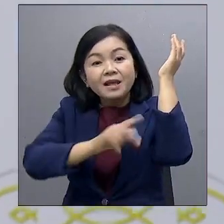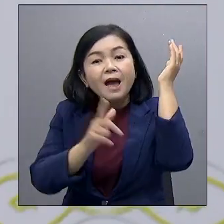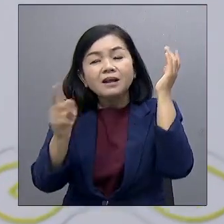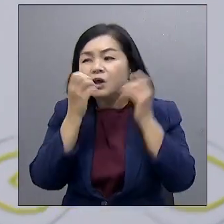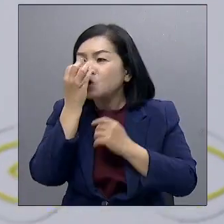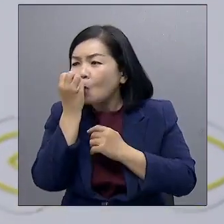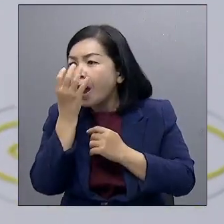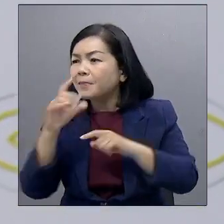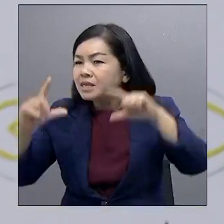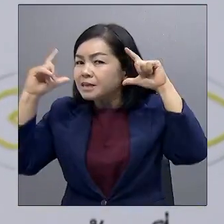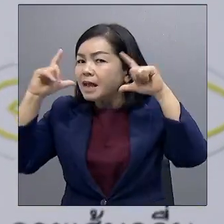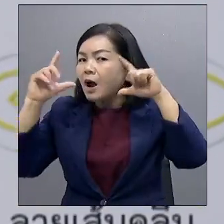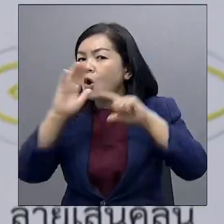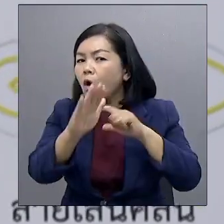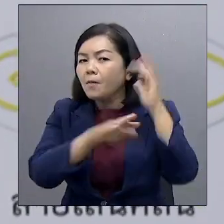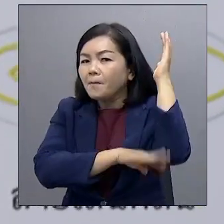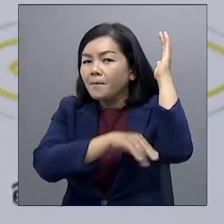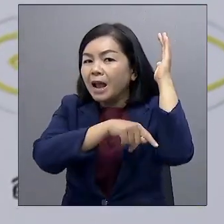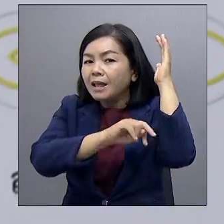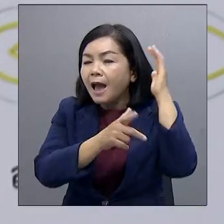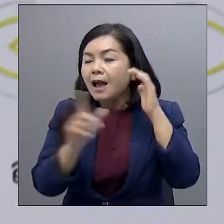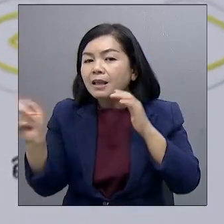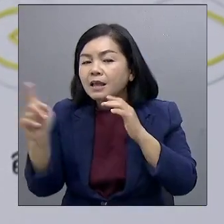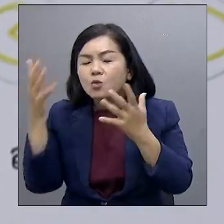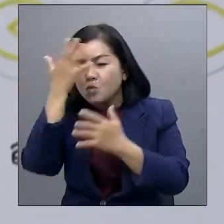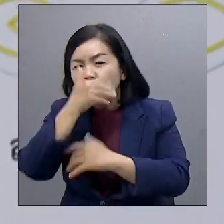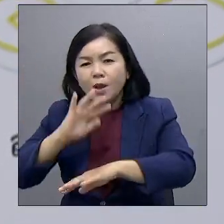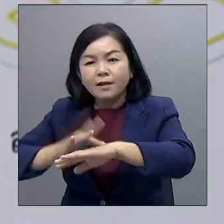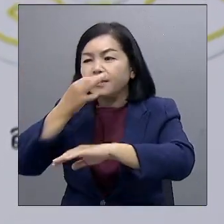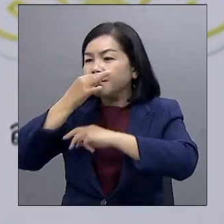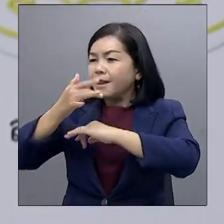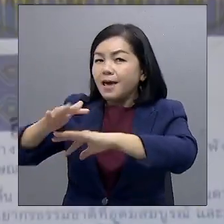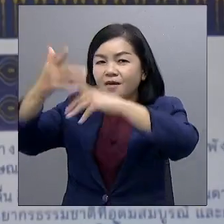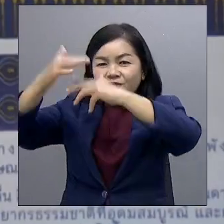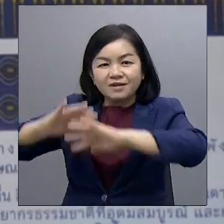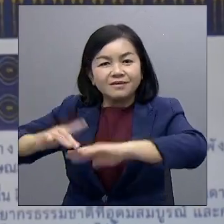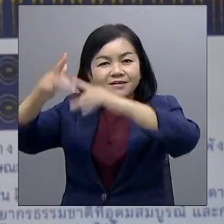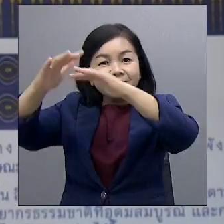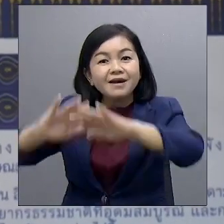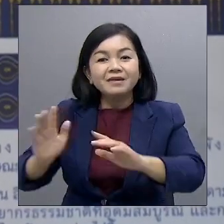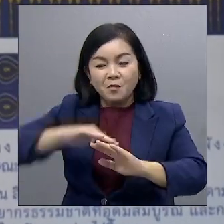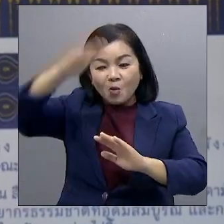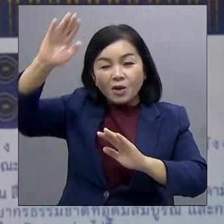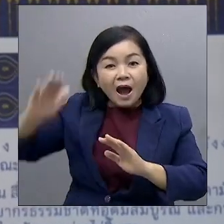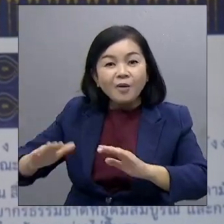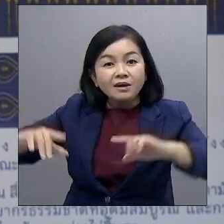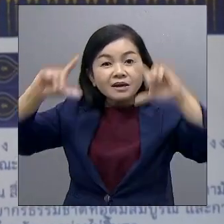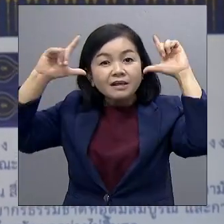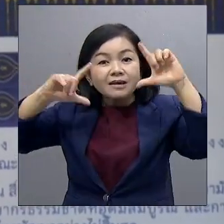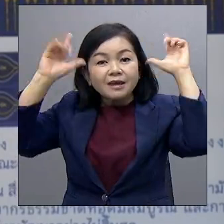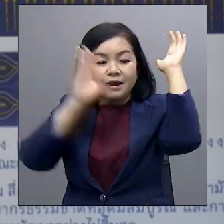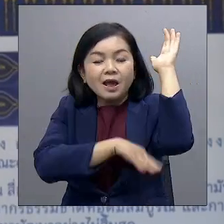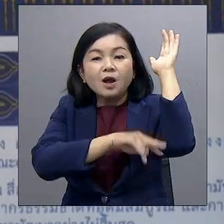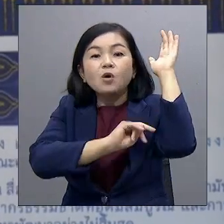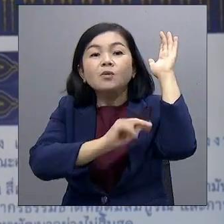ดอกไม้ประจำจังหวัดนะคะทั้งในเรื่องของอ่าความสวยงามของท้องทะเลเส้นคลื่นภูเขาช้างภูเขาประจำจังหวัดแล้วก็เขา